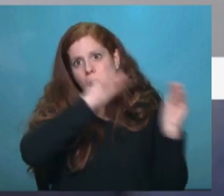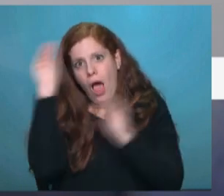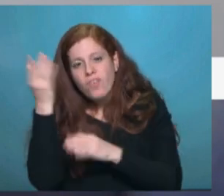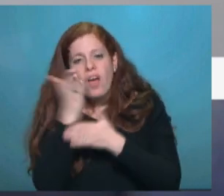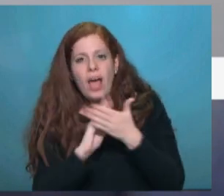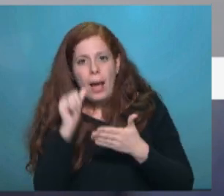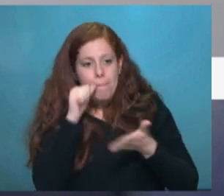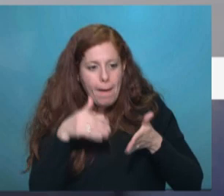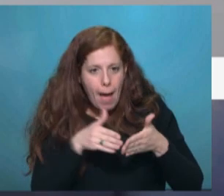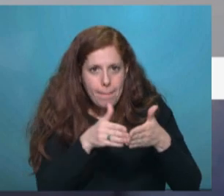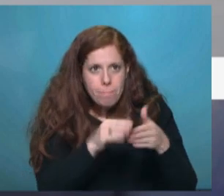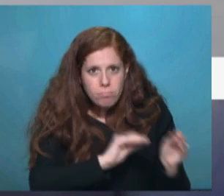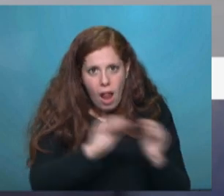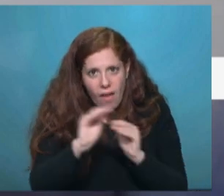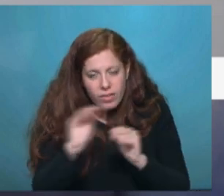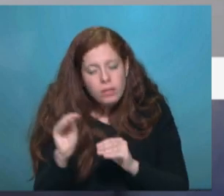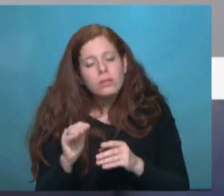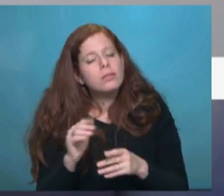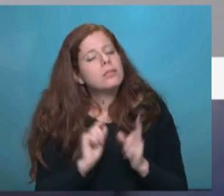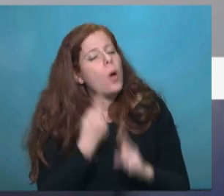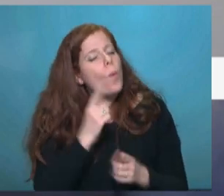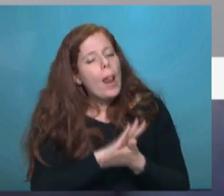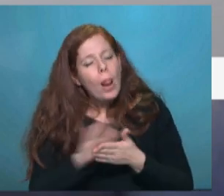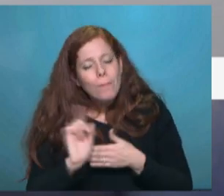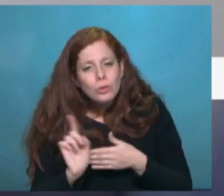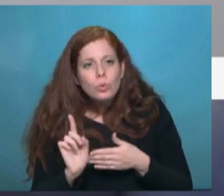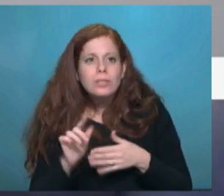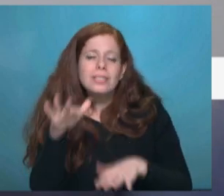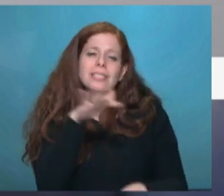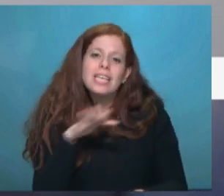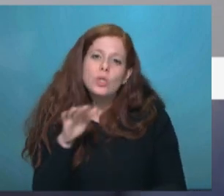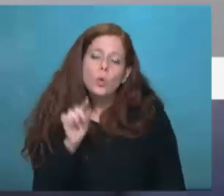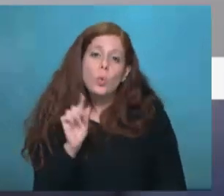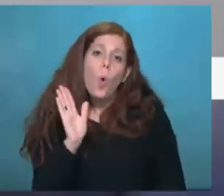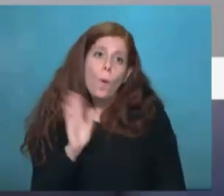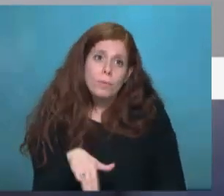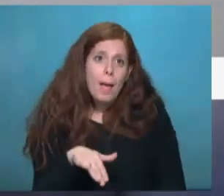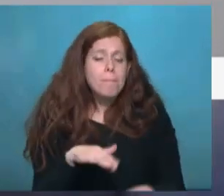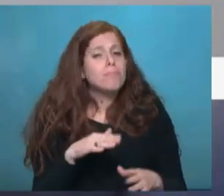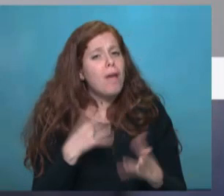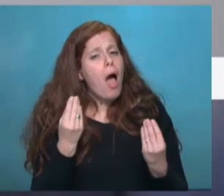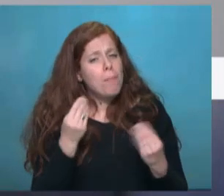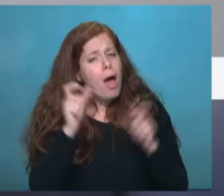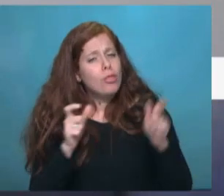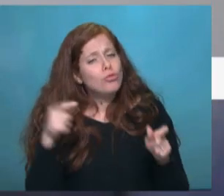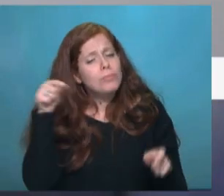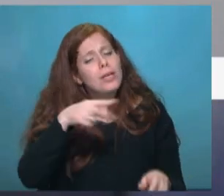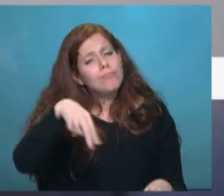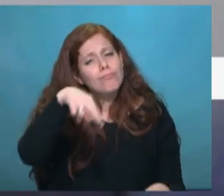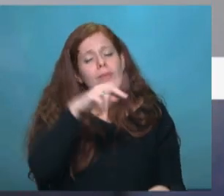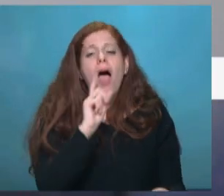המים. אירוע לא פשוט, זה אזור שהוא אמנם מאוד מתויר, אבל לא